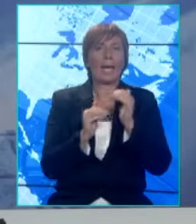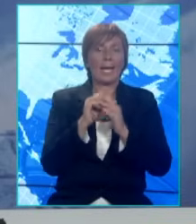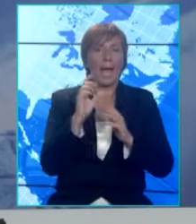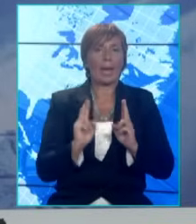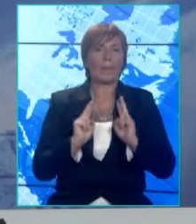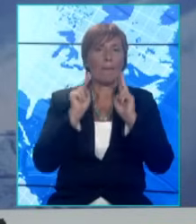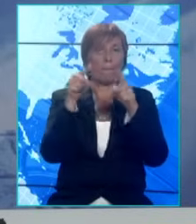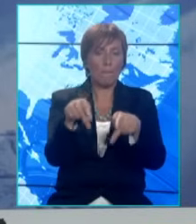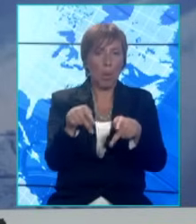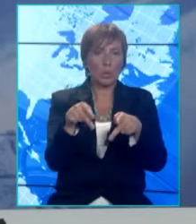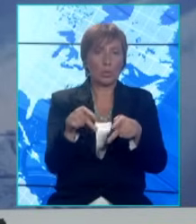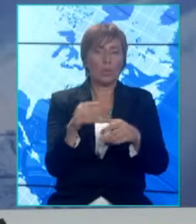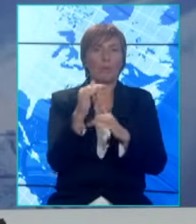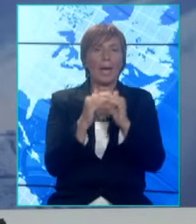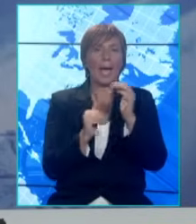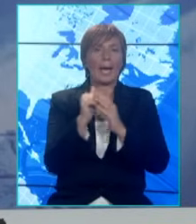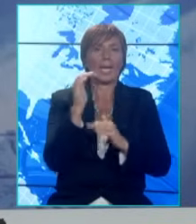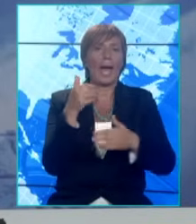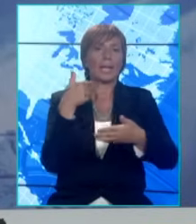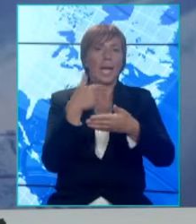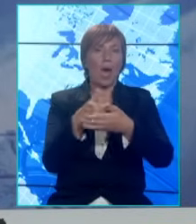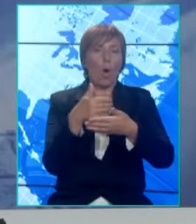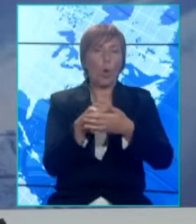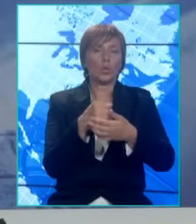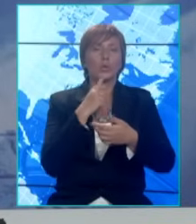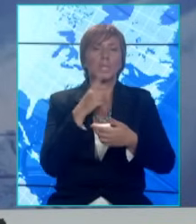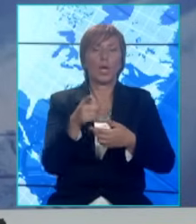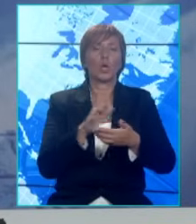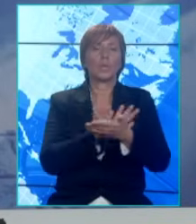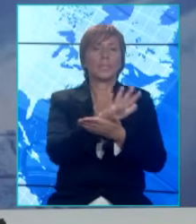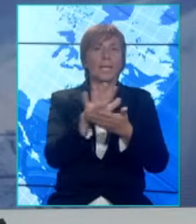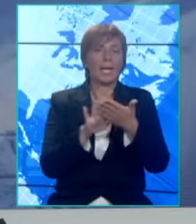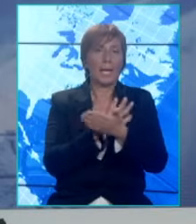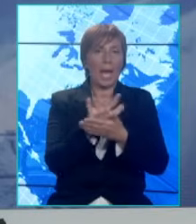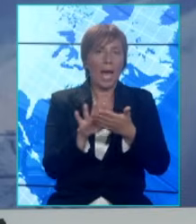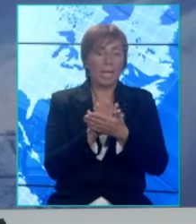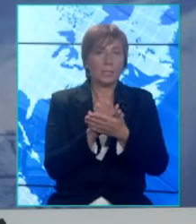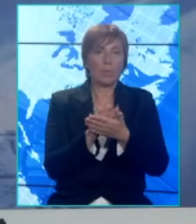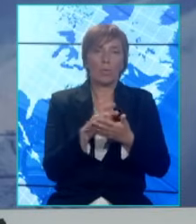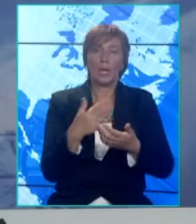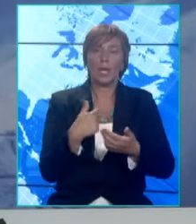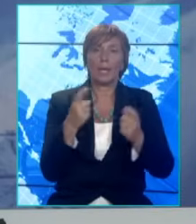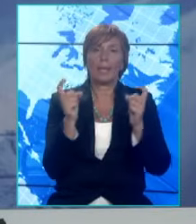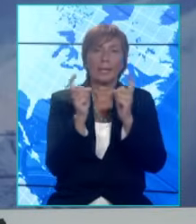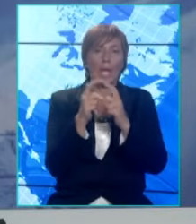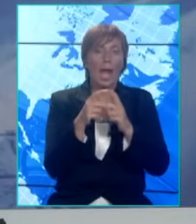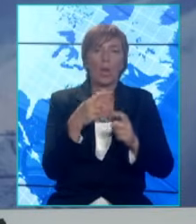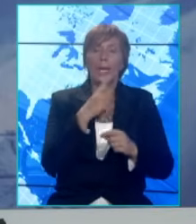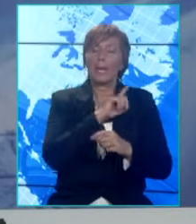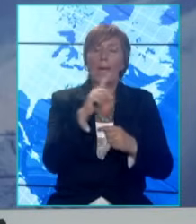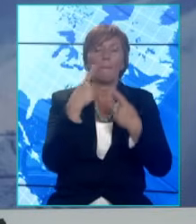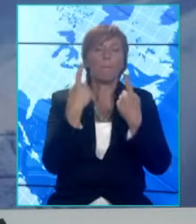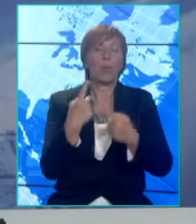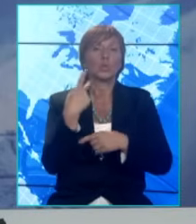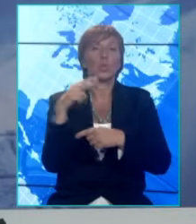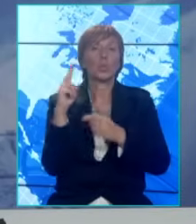mostova, gradnja, dakle, odnosa kroz dijalog, kroz razgovor. Po meni ne postoji ni jedan drugi